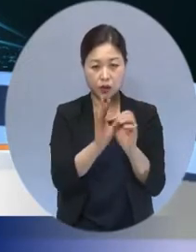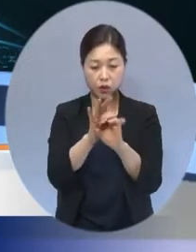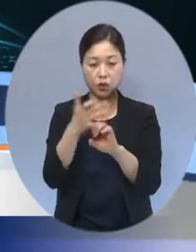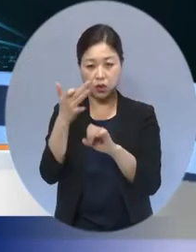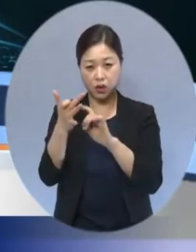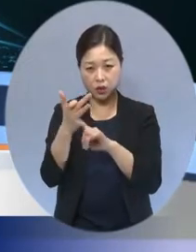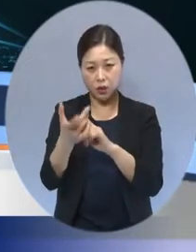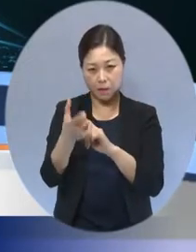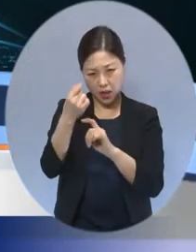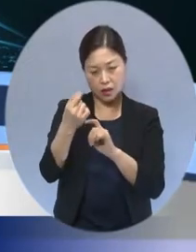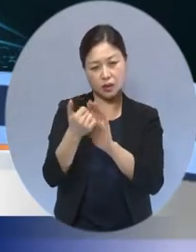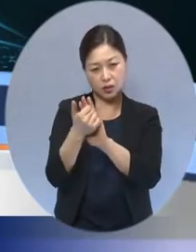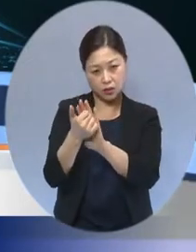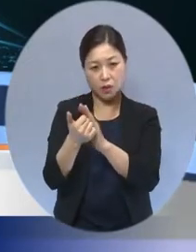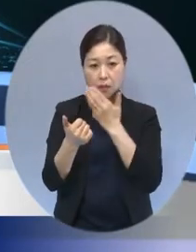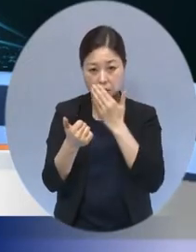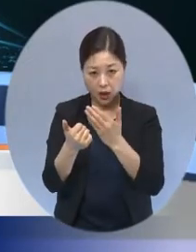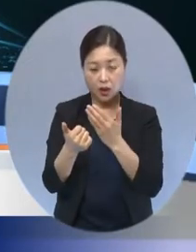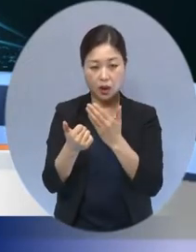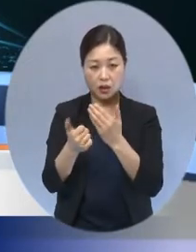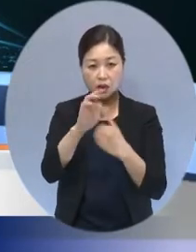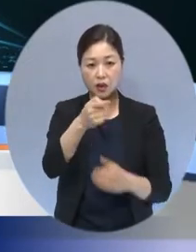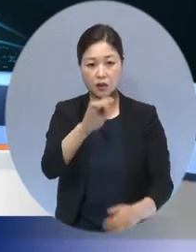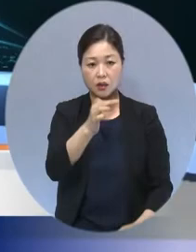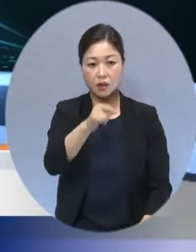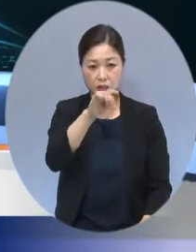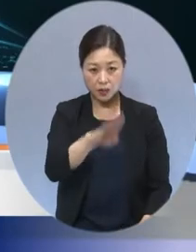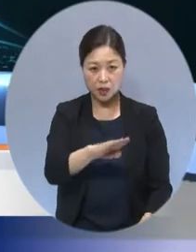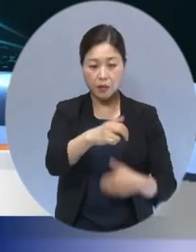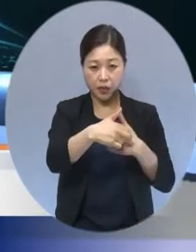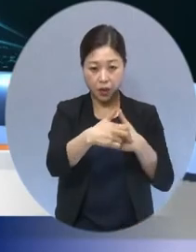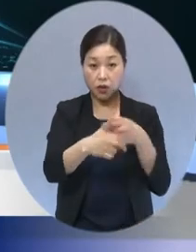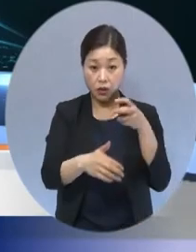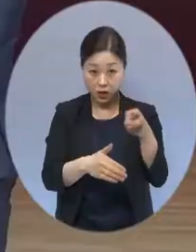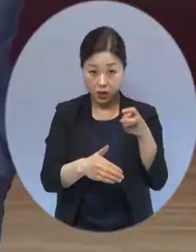있는 다기능 음압 구급차를 순천시에 기증했습니다.